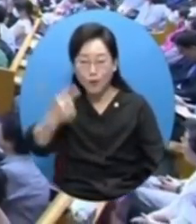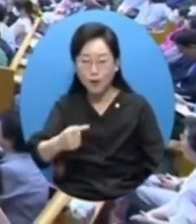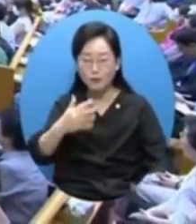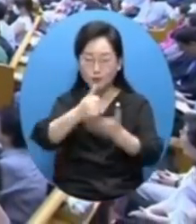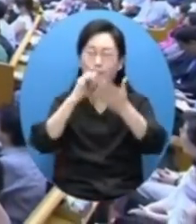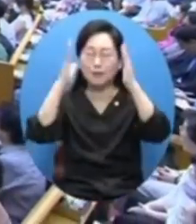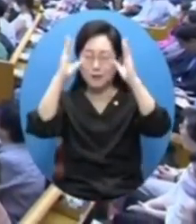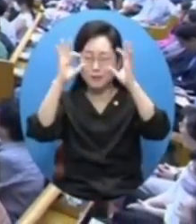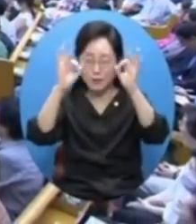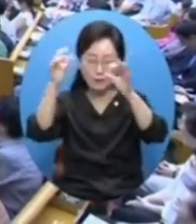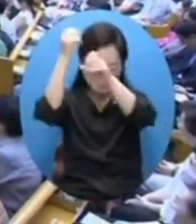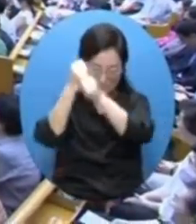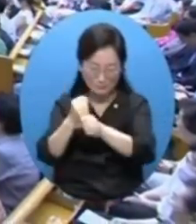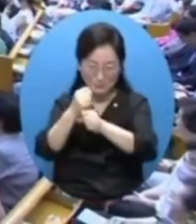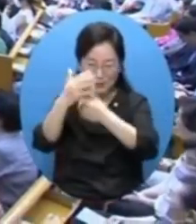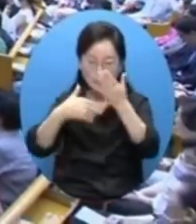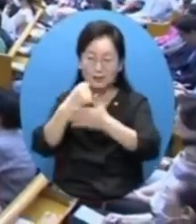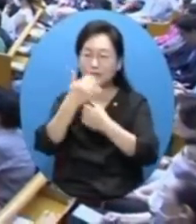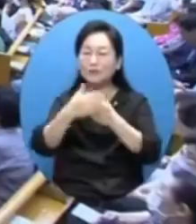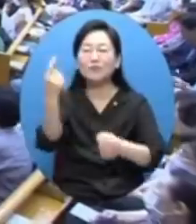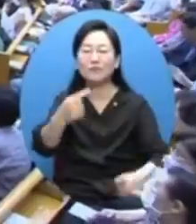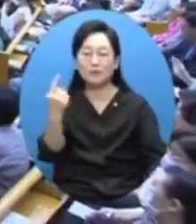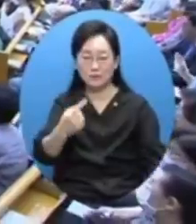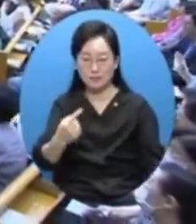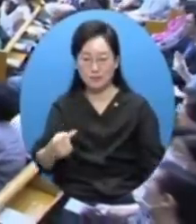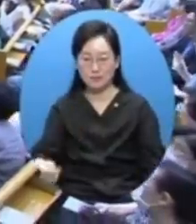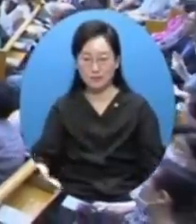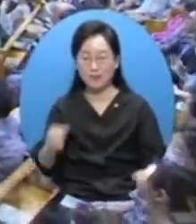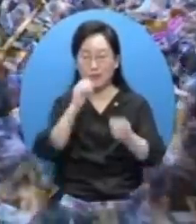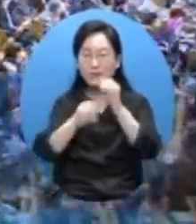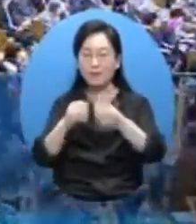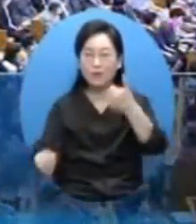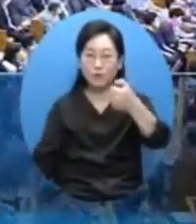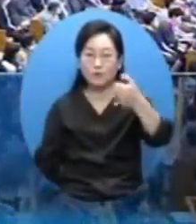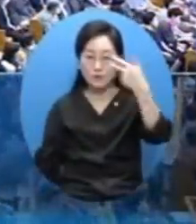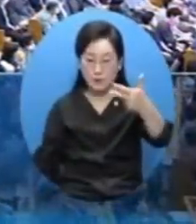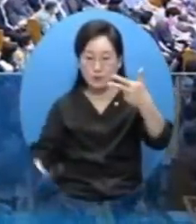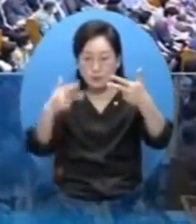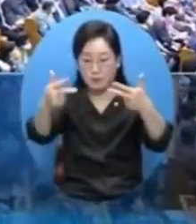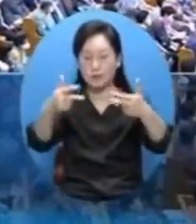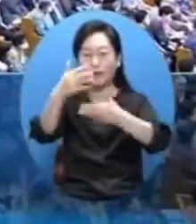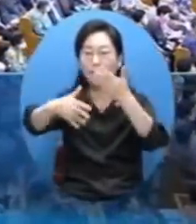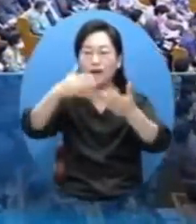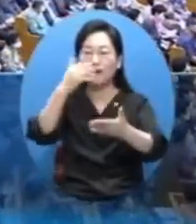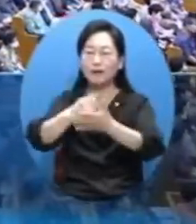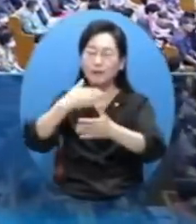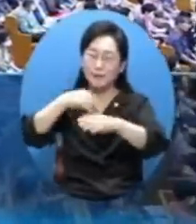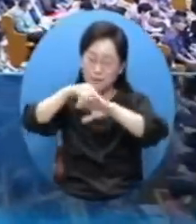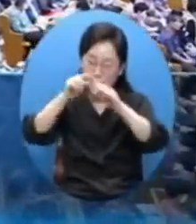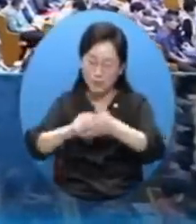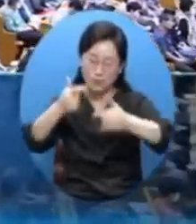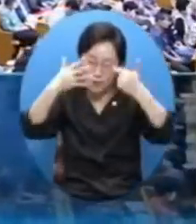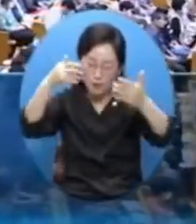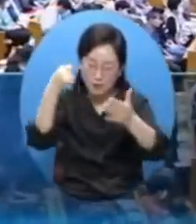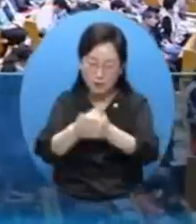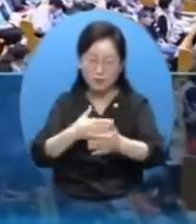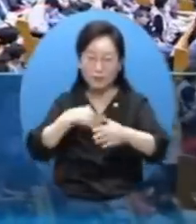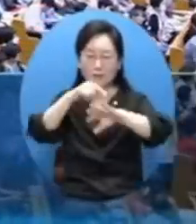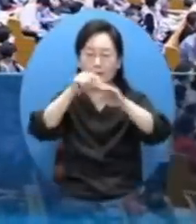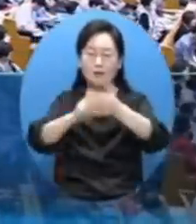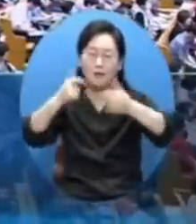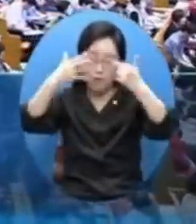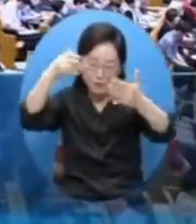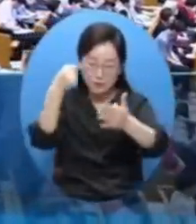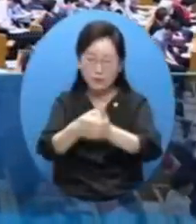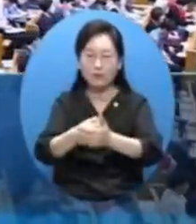바라보고 주님만의 자원할 때 하나님의 은혜가 임하게 되는 것입니다 시편 57편 7절입니다 하나님의 은혜의 마음 확정되었고 내 몸에